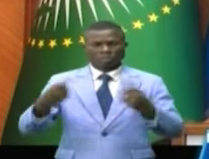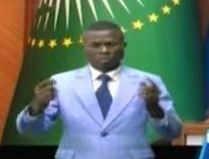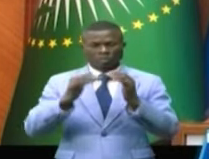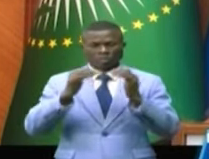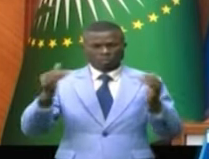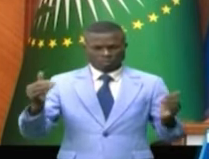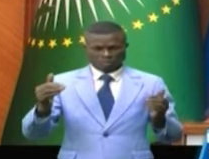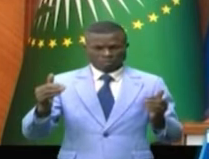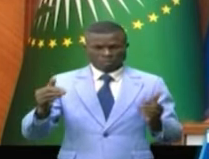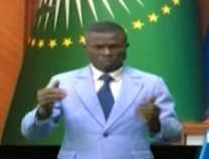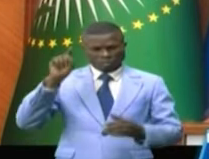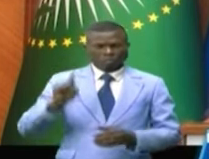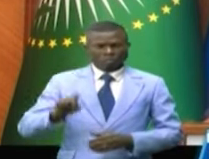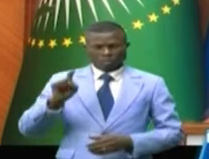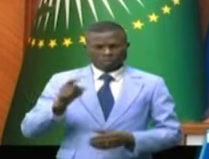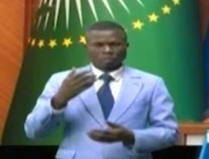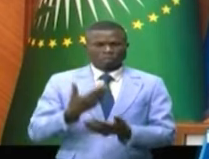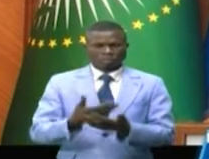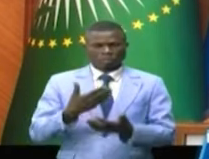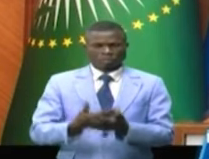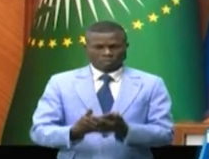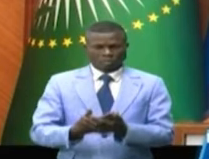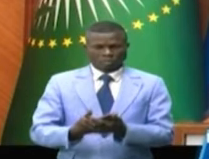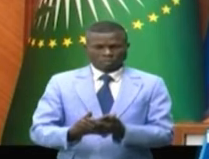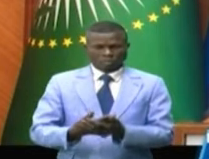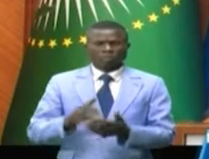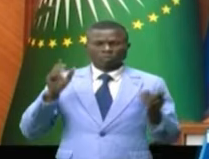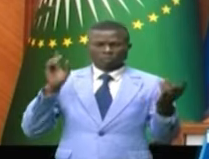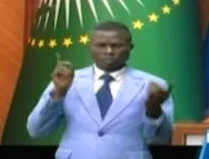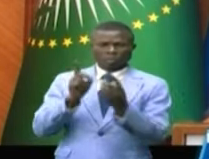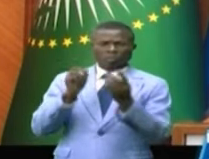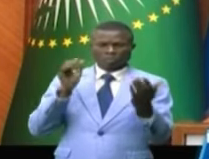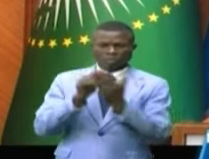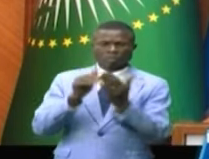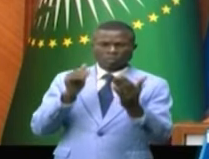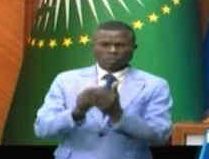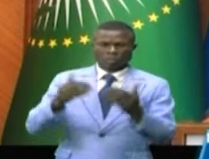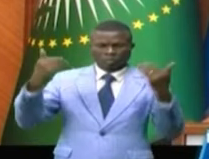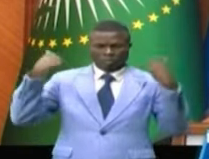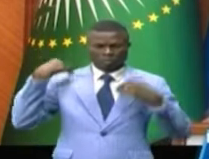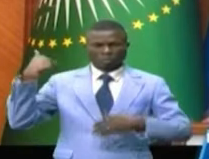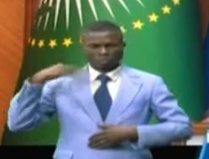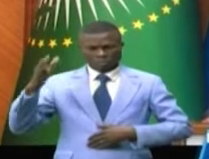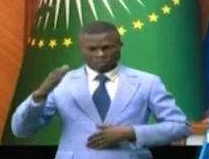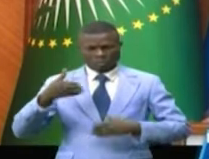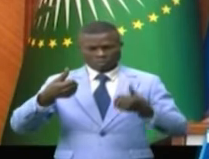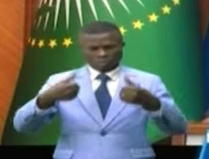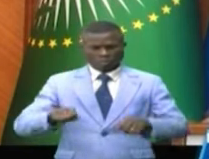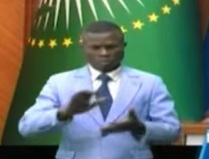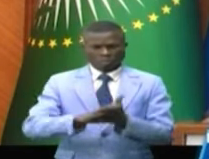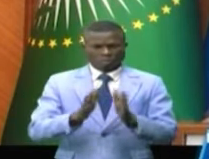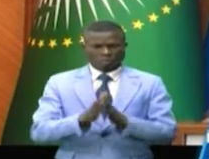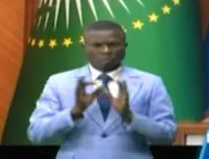paix devaient de toute urgence être affrontés et l'autorité de l'État restaurée.